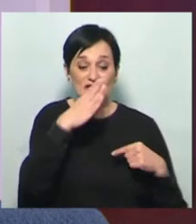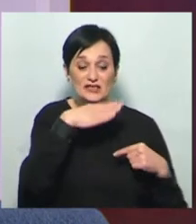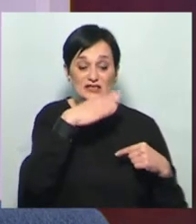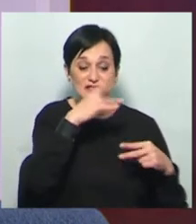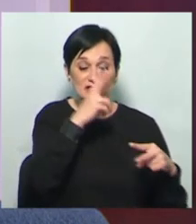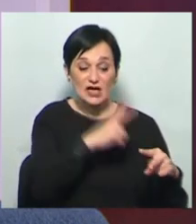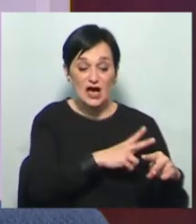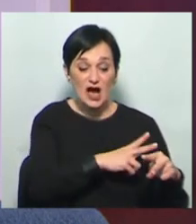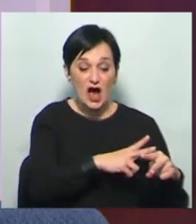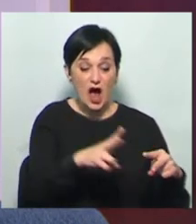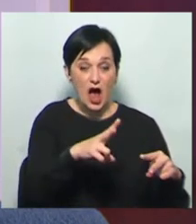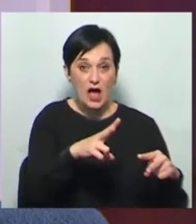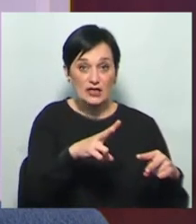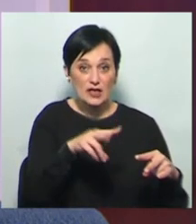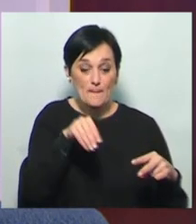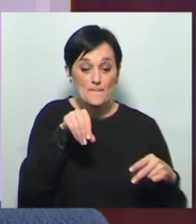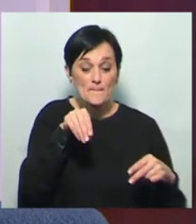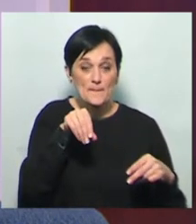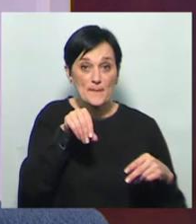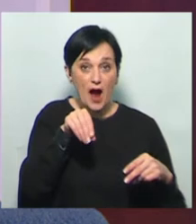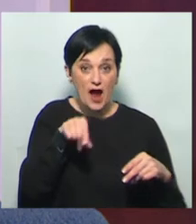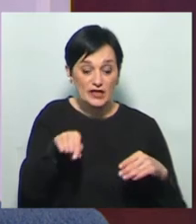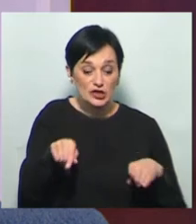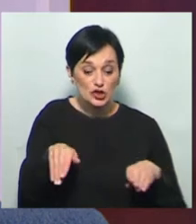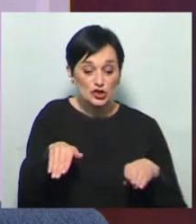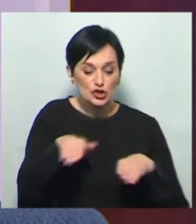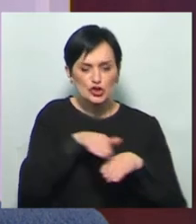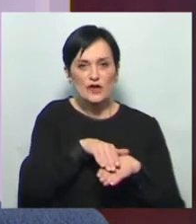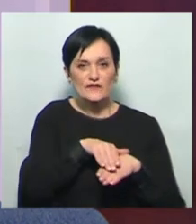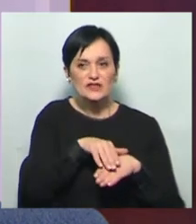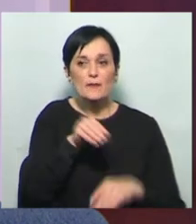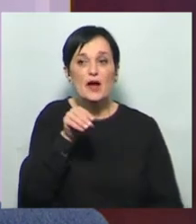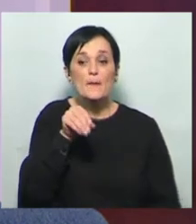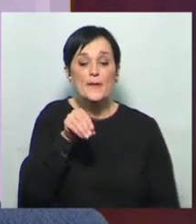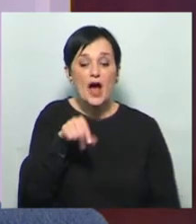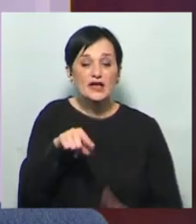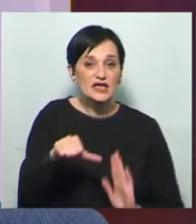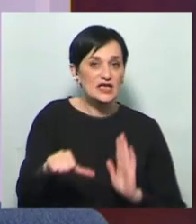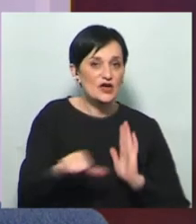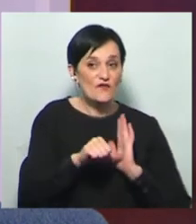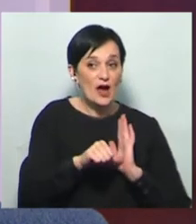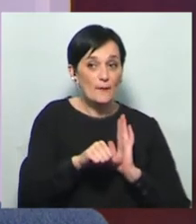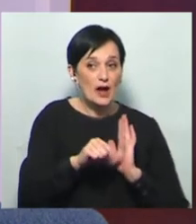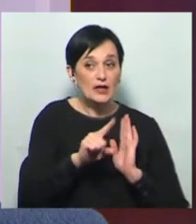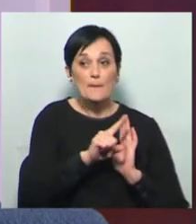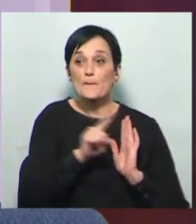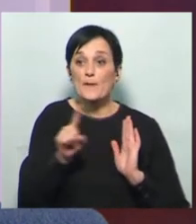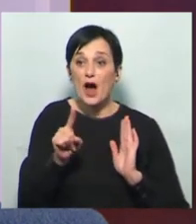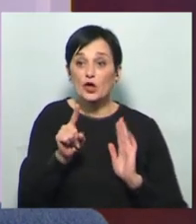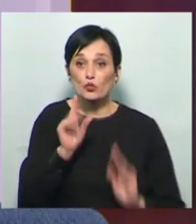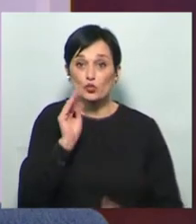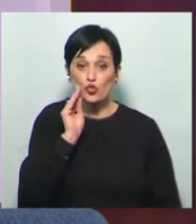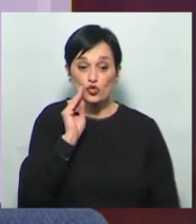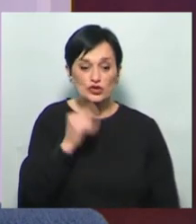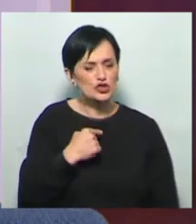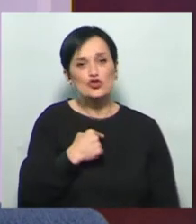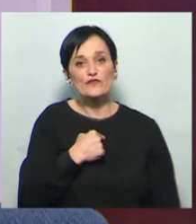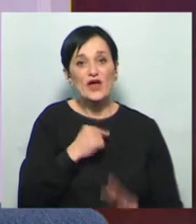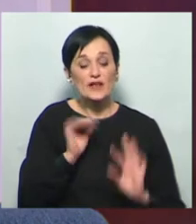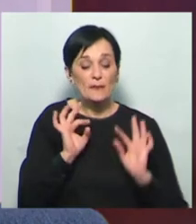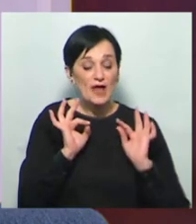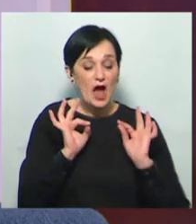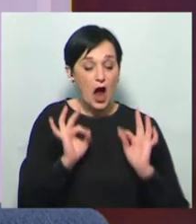ერთად ელექტროლიტების შევსება, მარილის შევსება, აქ მარილი გვეხმარება კიდეს, მაგრამ მაშინ როდესაც ჩვენ